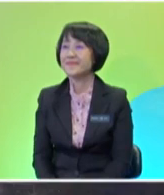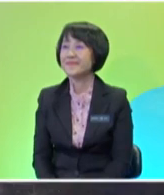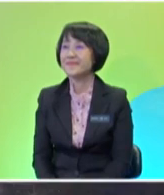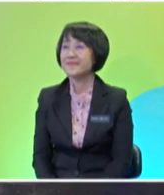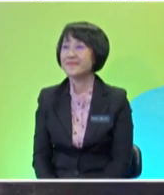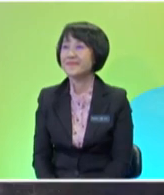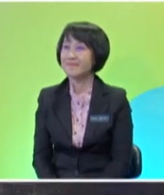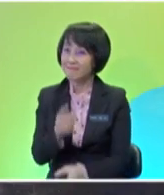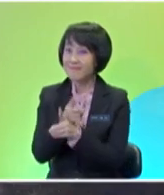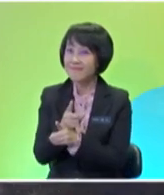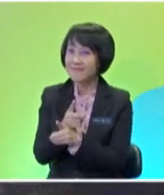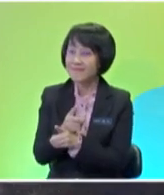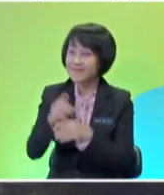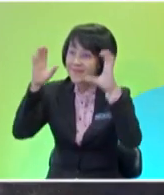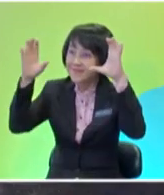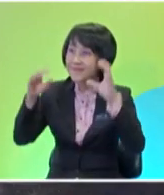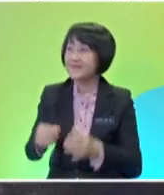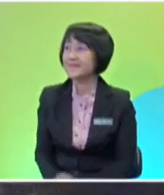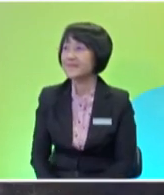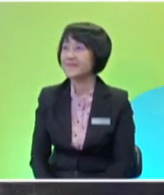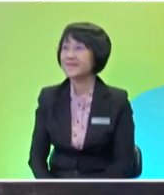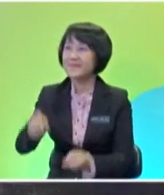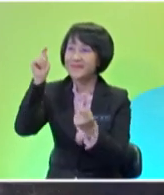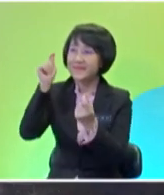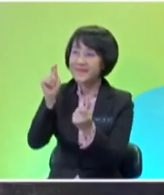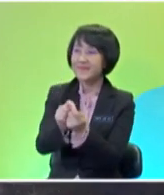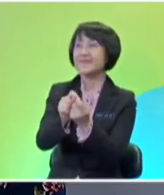betul sekali